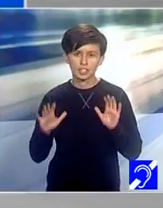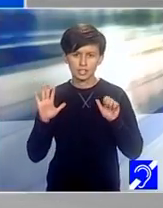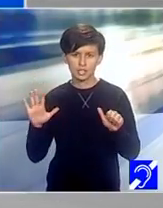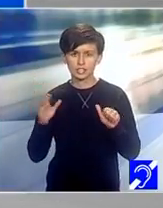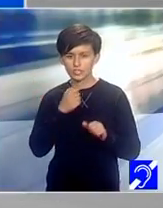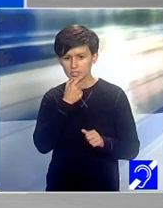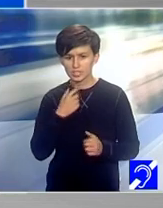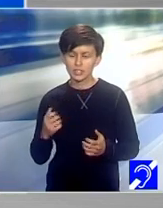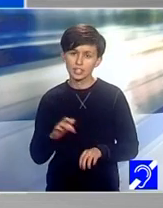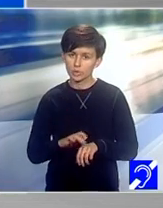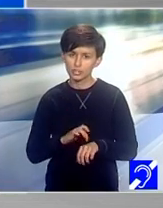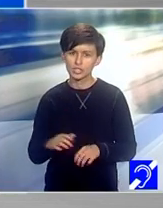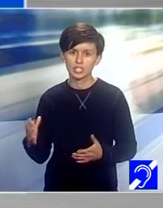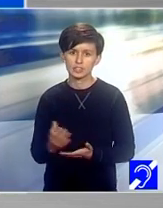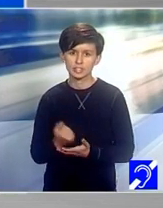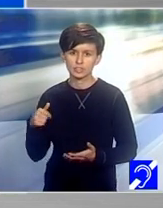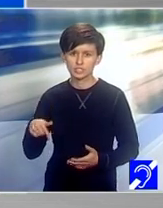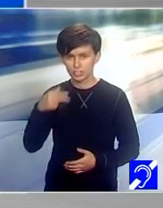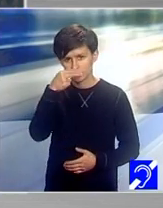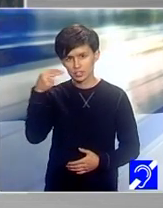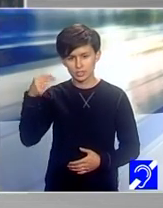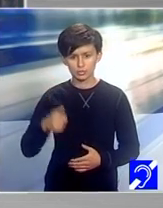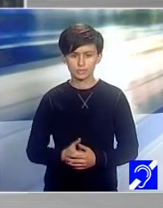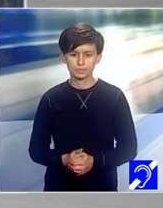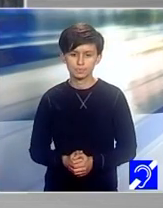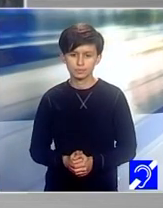posibilul pentru a câștiga acest titlu.